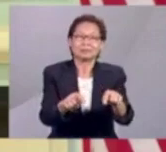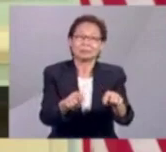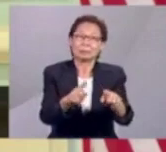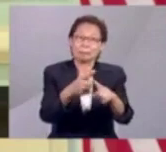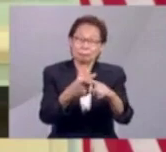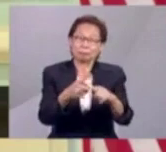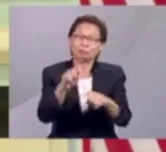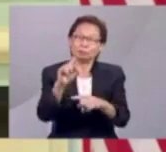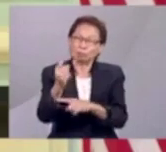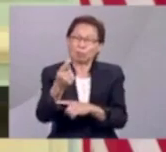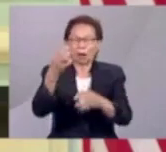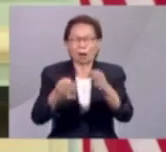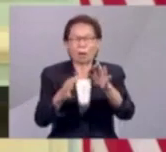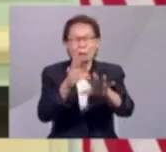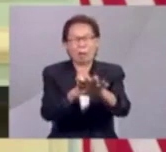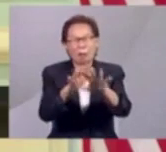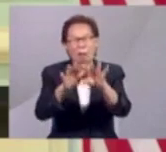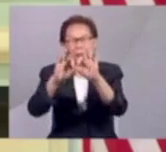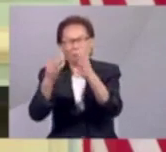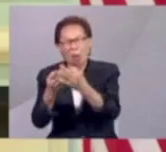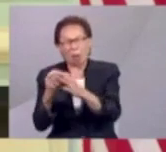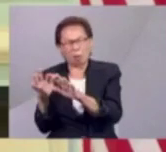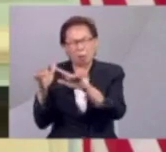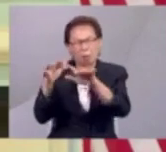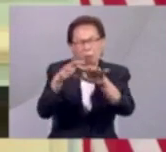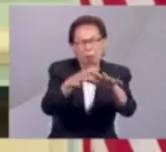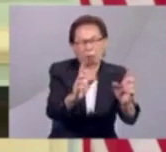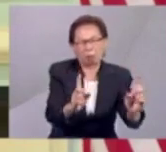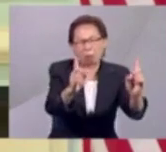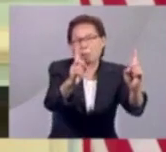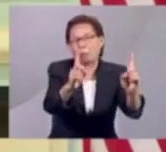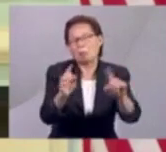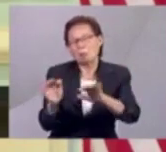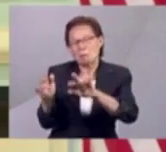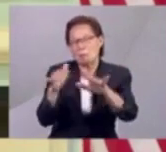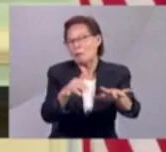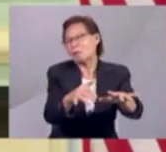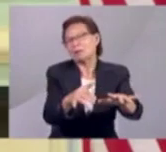Cuma kalau banyak keluarga yang nak pergi, kawasan kubur itu